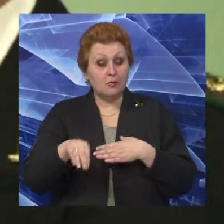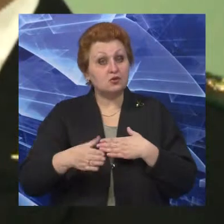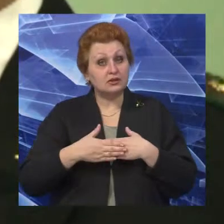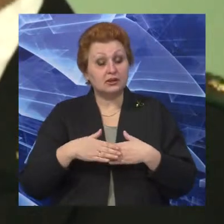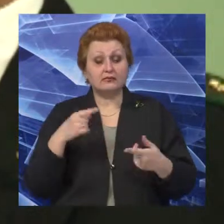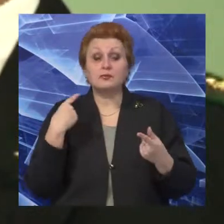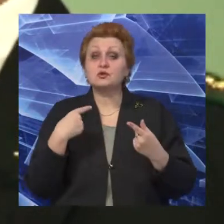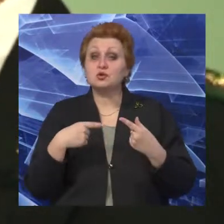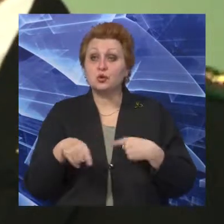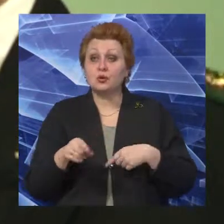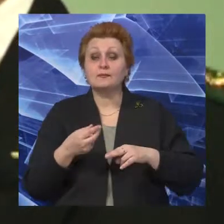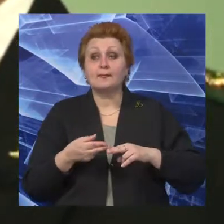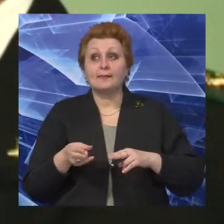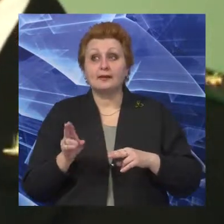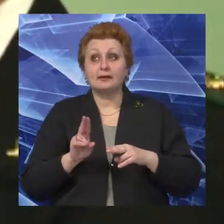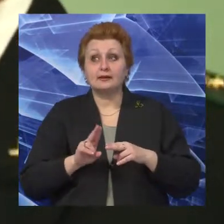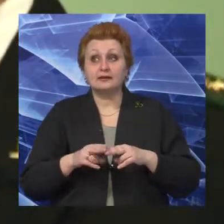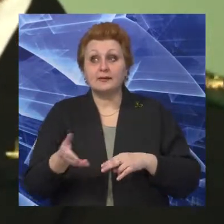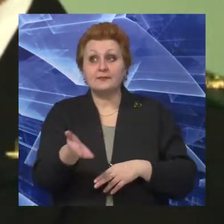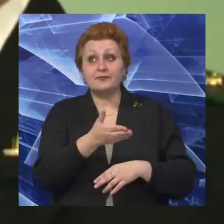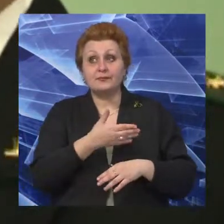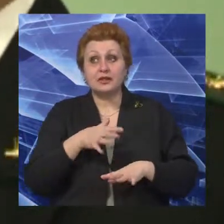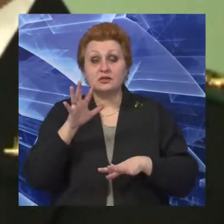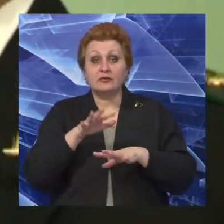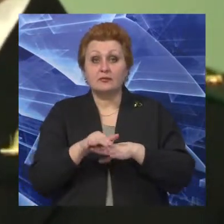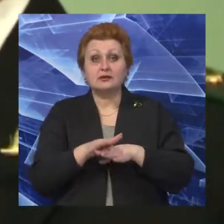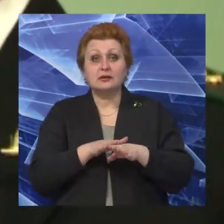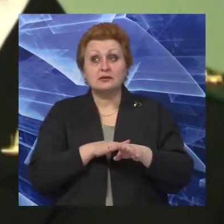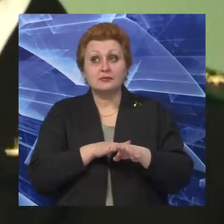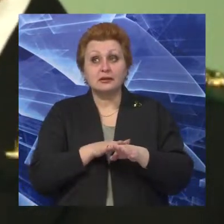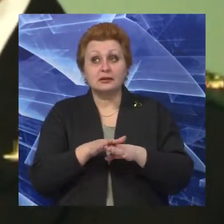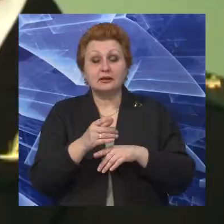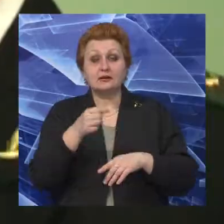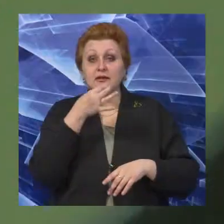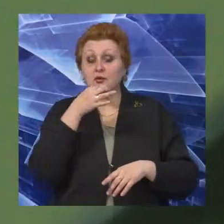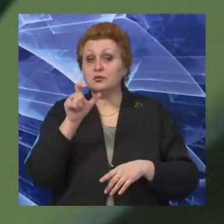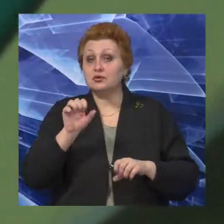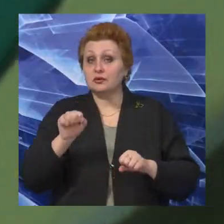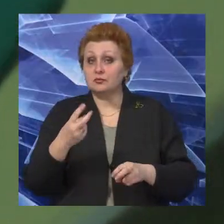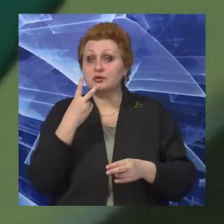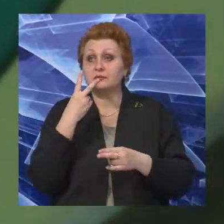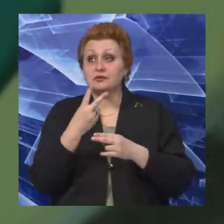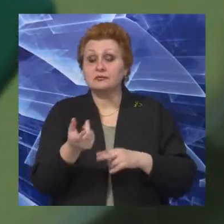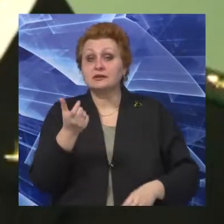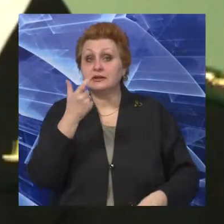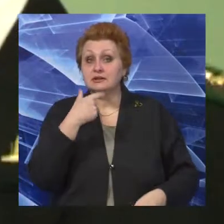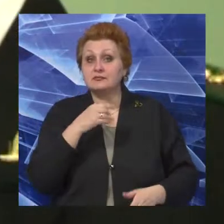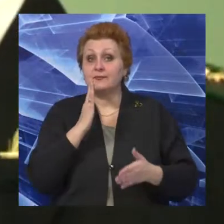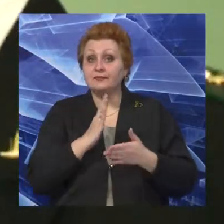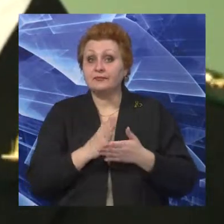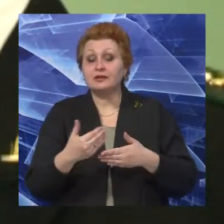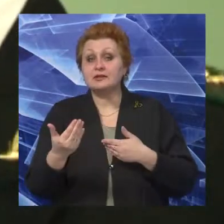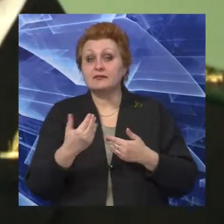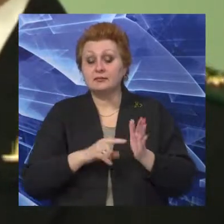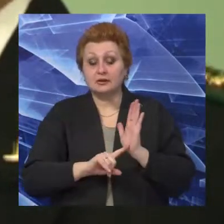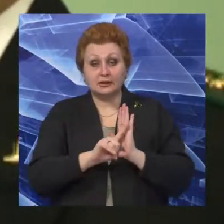другой стороны, адрес сайта нашего банка данных исполнительных производств, где любой гражданин может посмотреть себя, имеется ли в